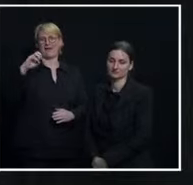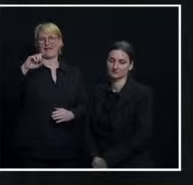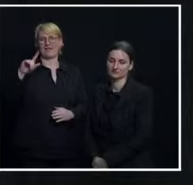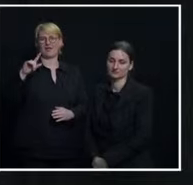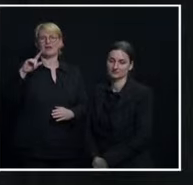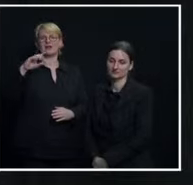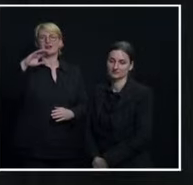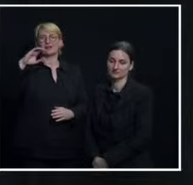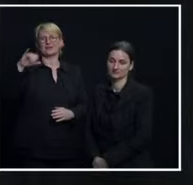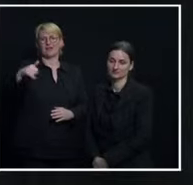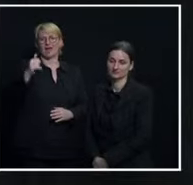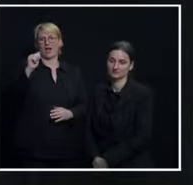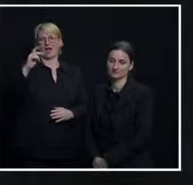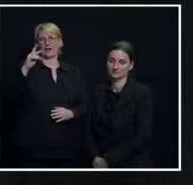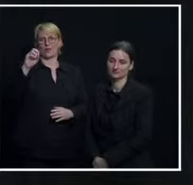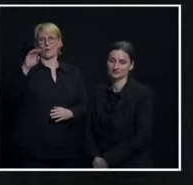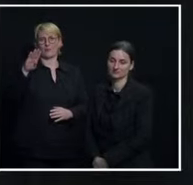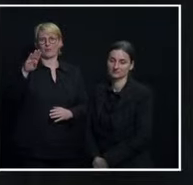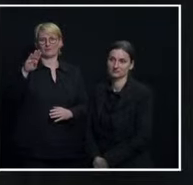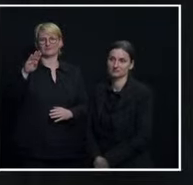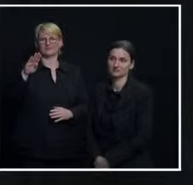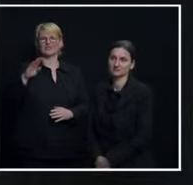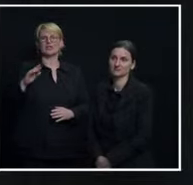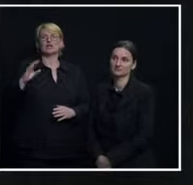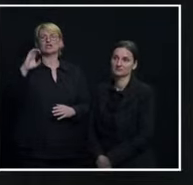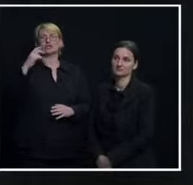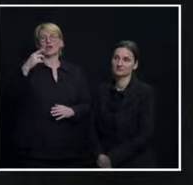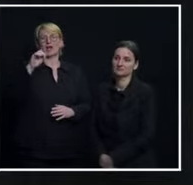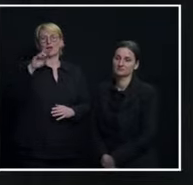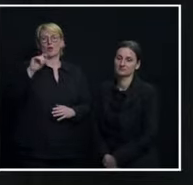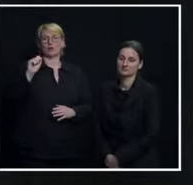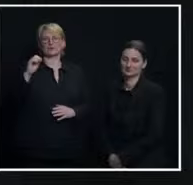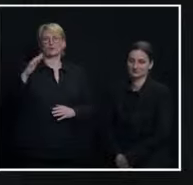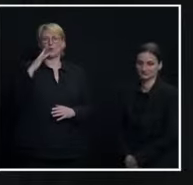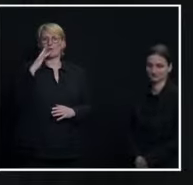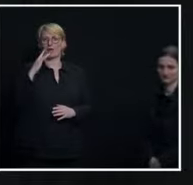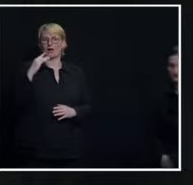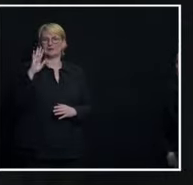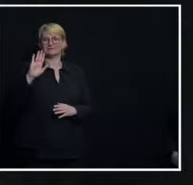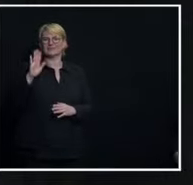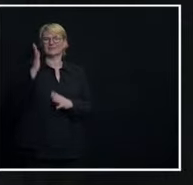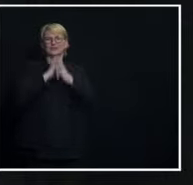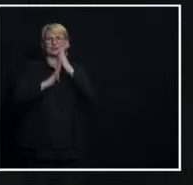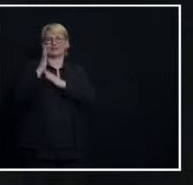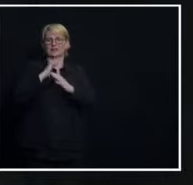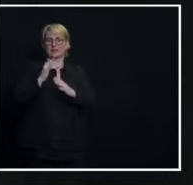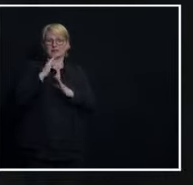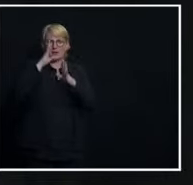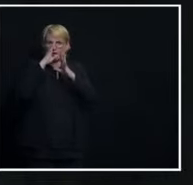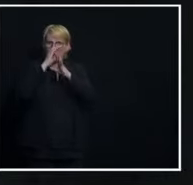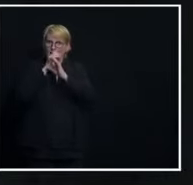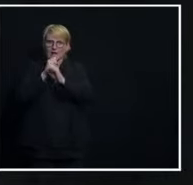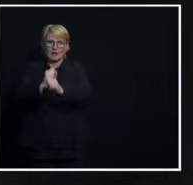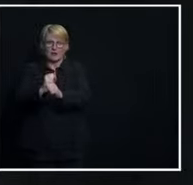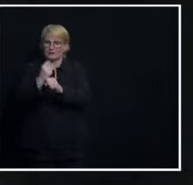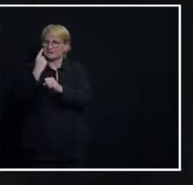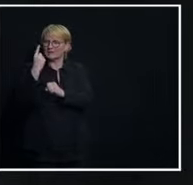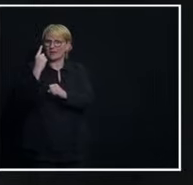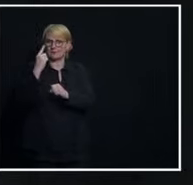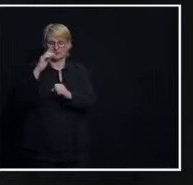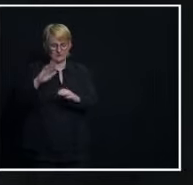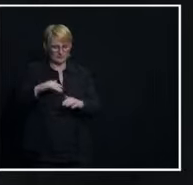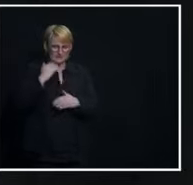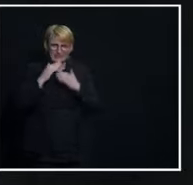Charlotte Knobloch hat da ihre Geschichte erzählt und ich hing an ihren Lippen, wie sie erzählt hat, wie sie als kleines Mädchen